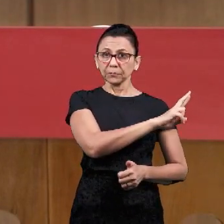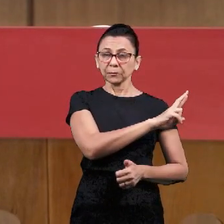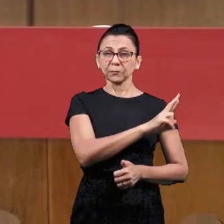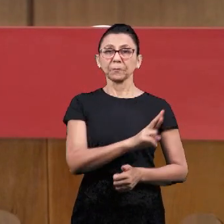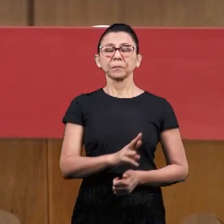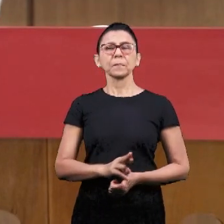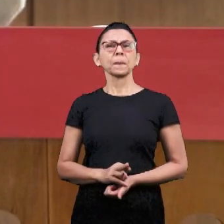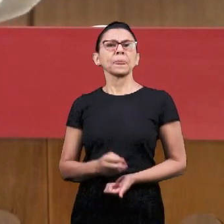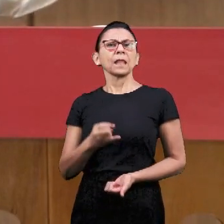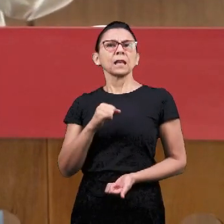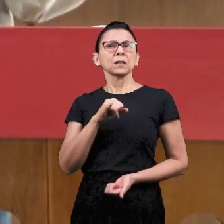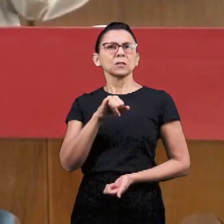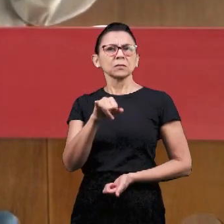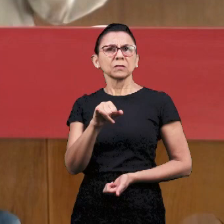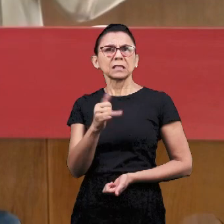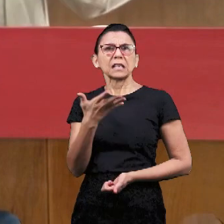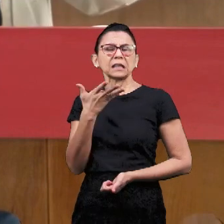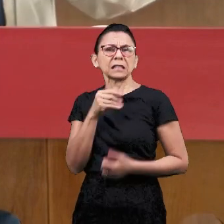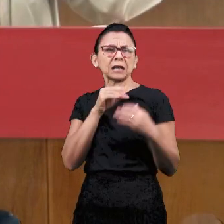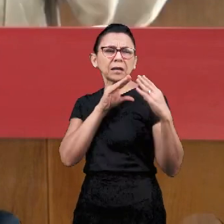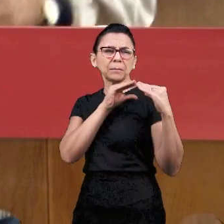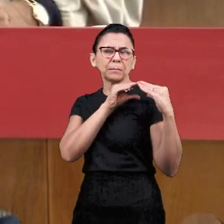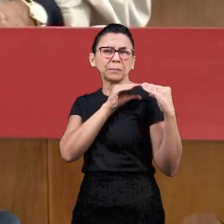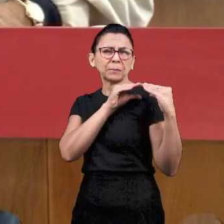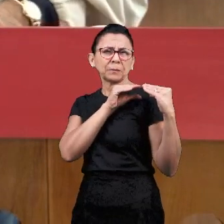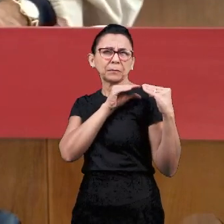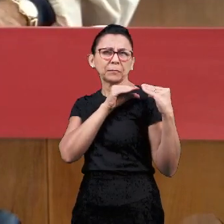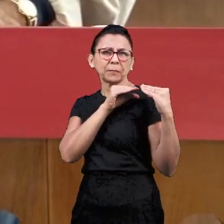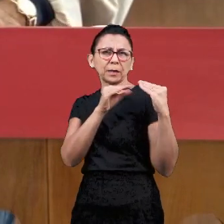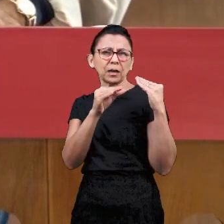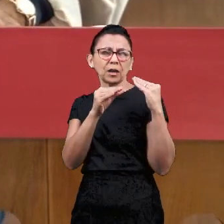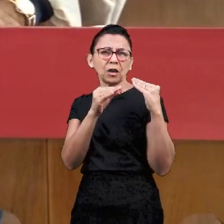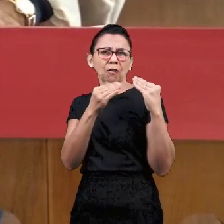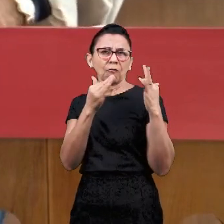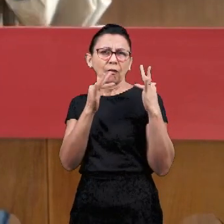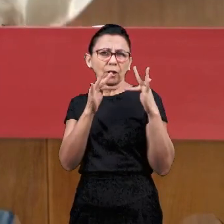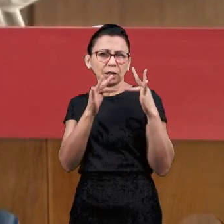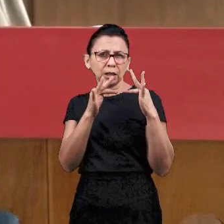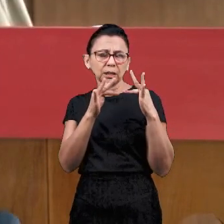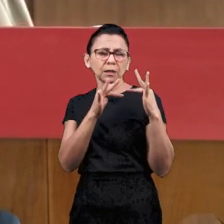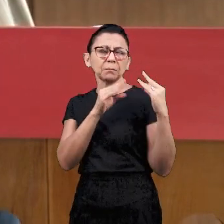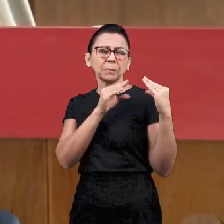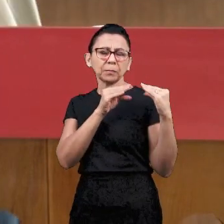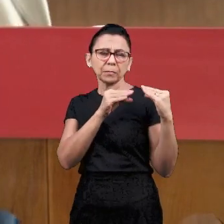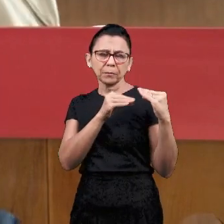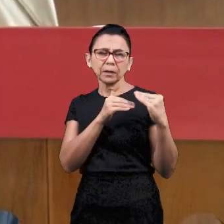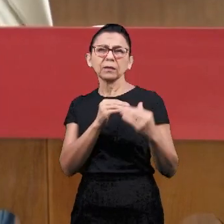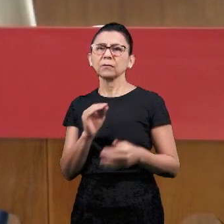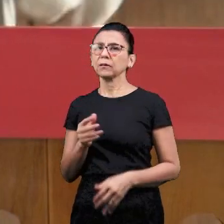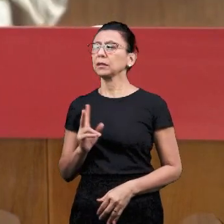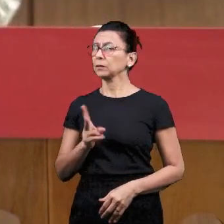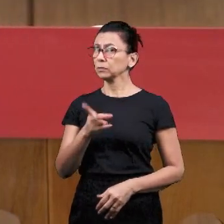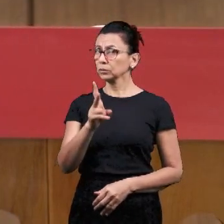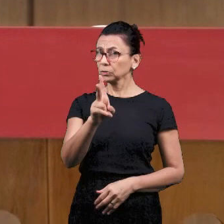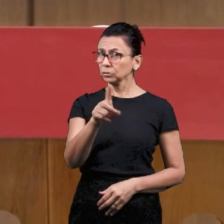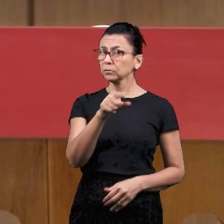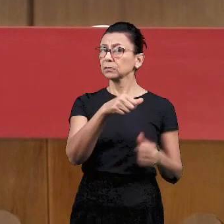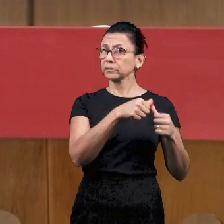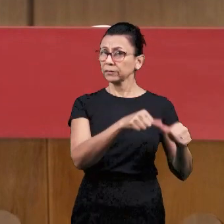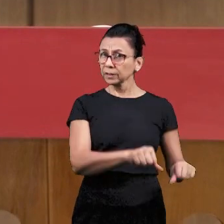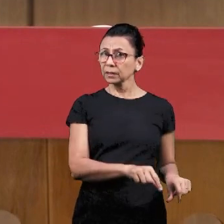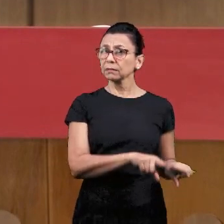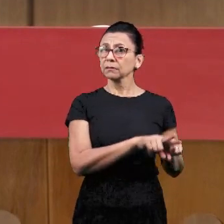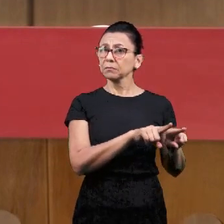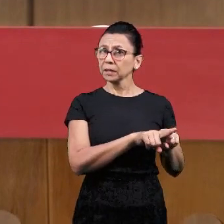Celui qui veut garder les petites conversations, il va faire. Le jour de l'enlèvement, il va prendre une petite conversation comme celle-là, il va